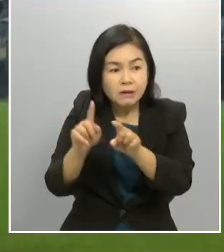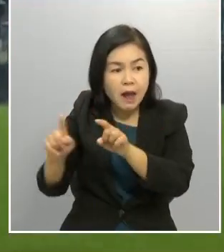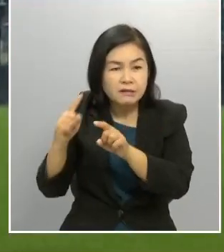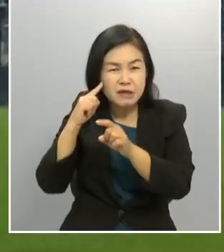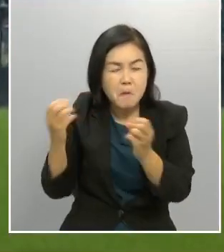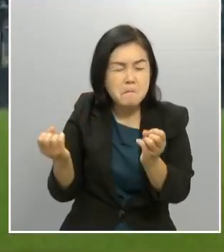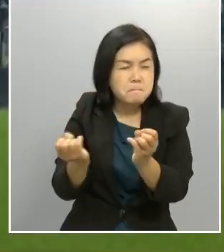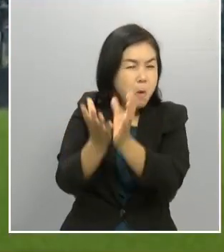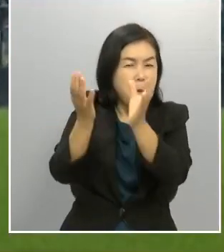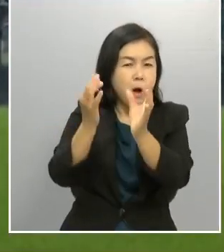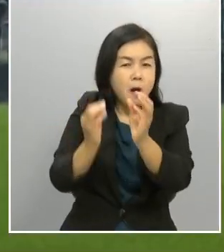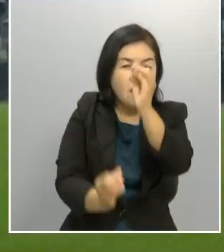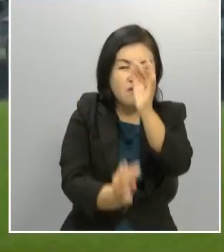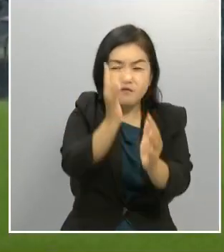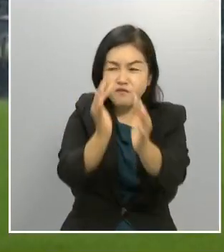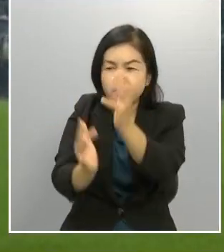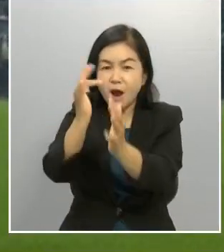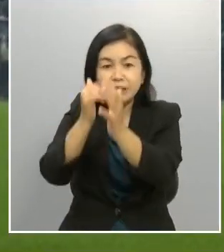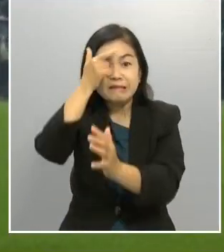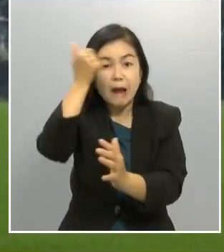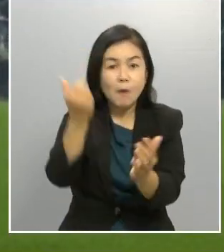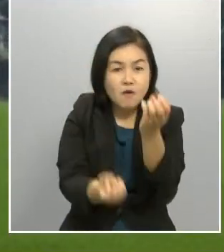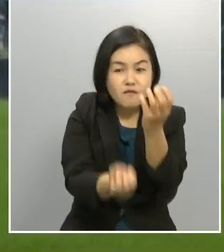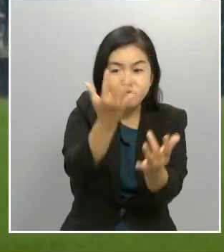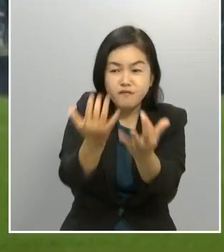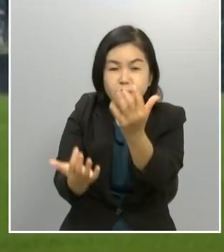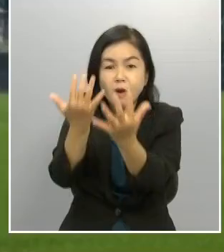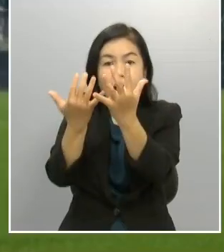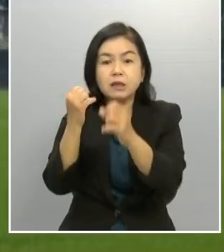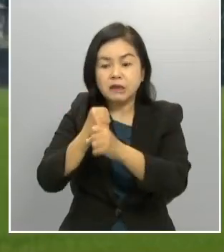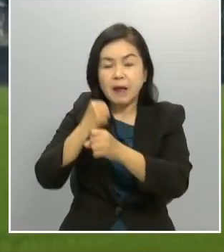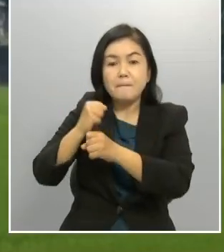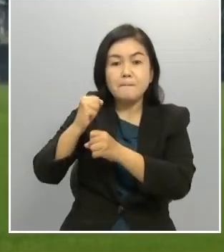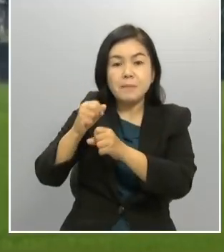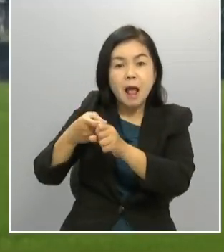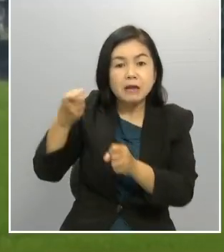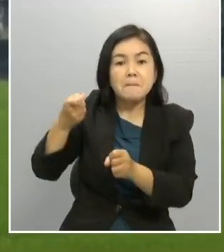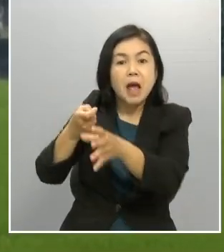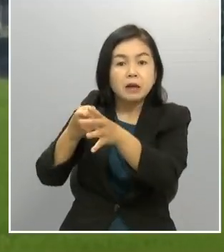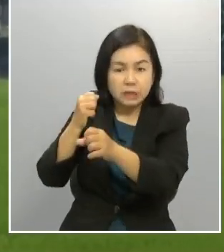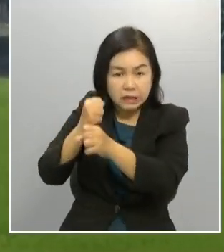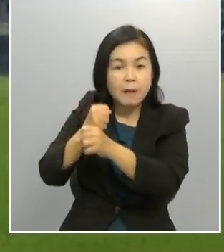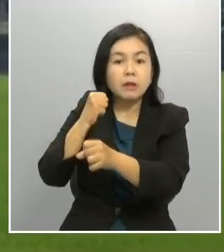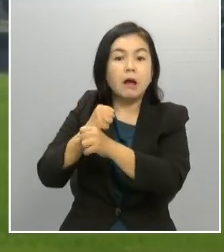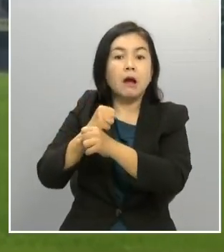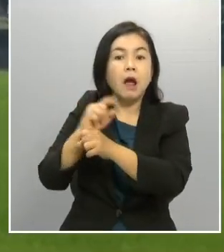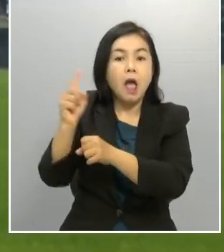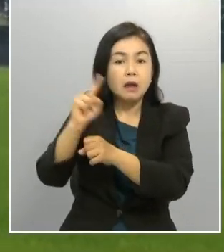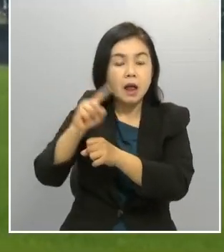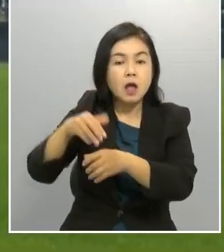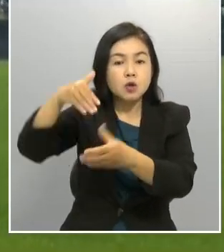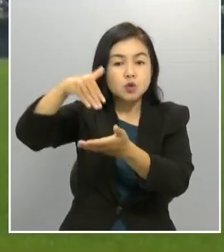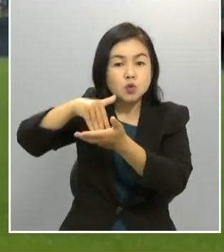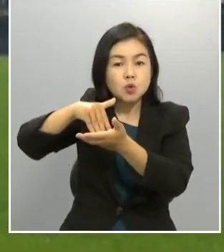เสียงดังมีควันโพยพูดออกมาจากบริเวณโรงงานผลิตชนวนระเบิดของกองโรงงานวัตถุระเบิดศูนย์อุตสาหกรรม